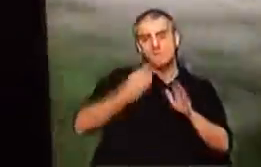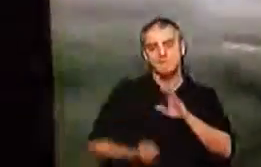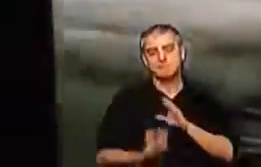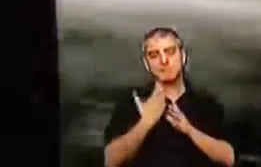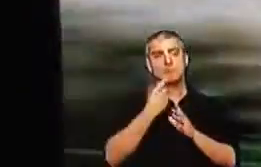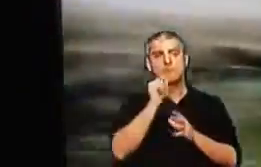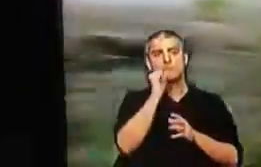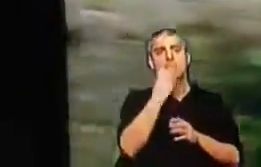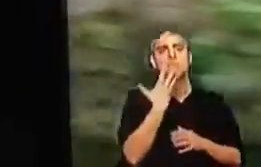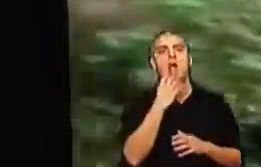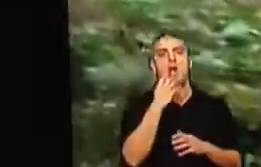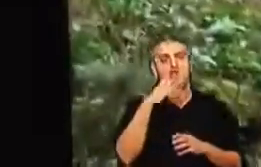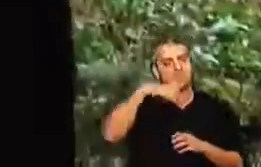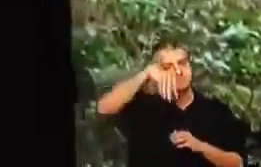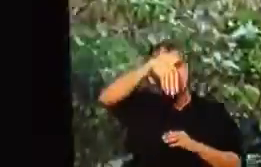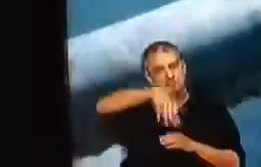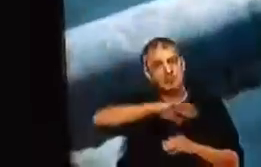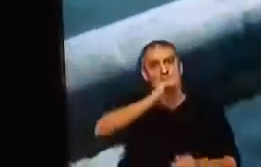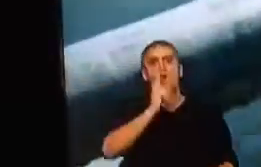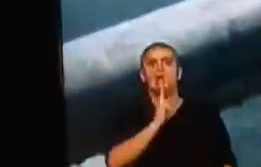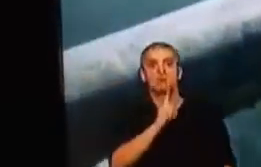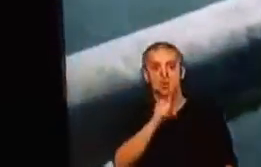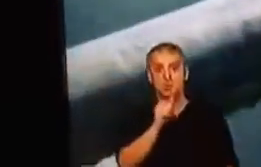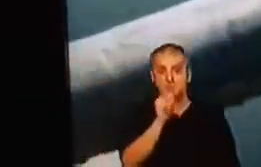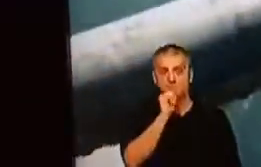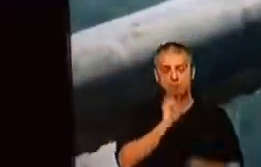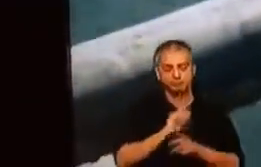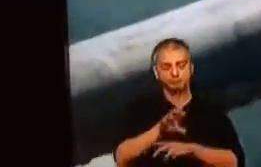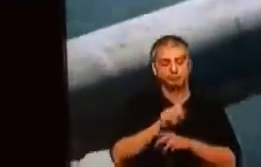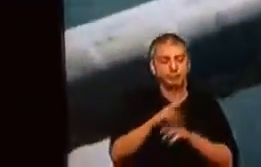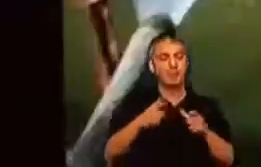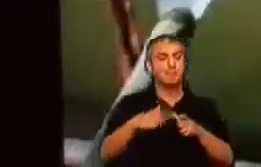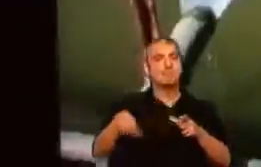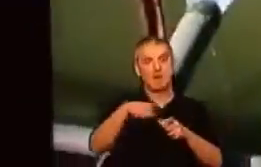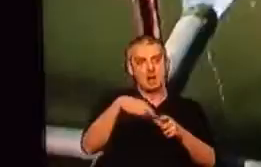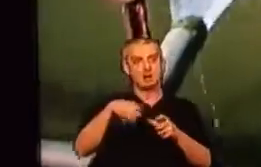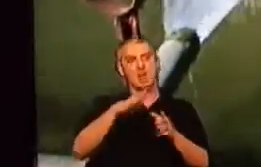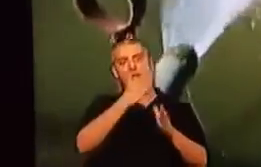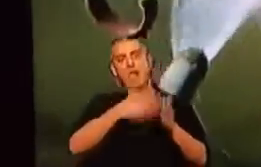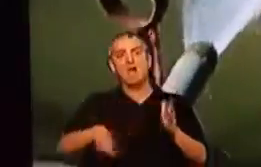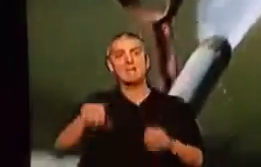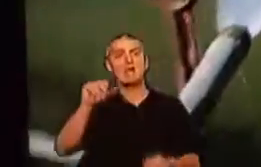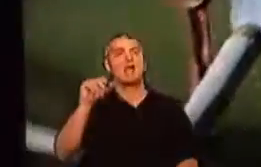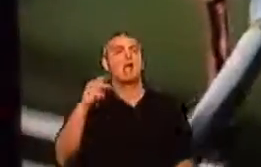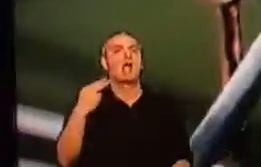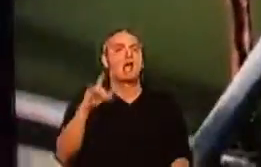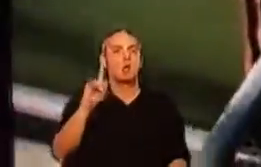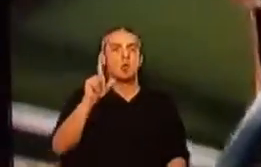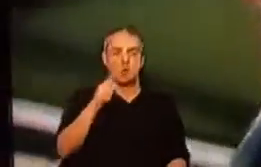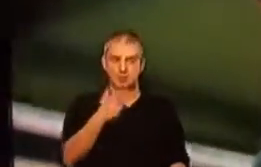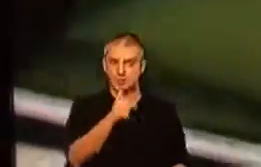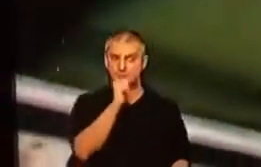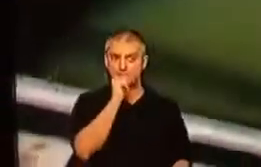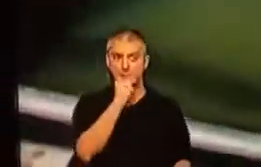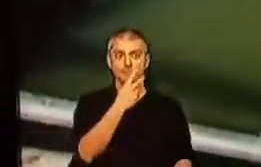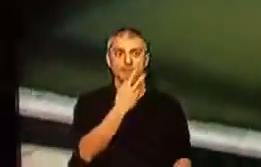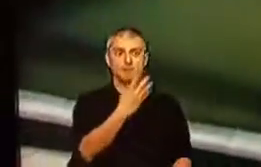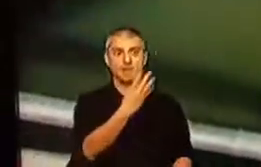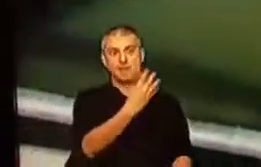תאי עצום של מים חמים במורדות הגולן. המים מוזרמים לבריכות בעמק החולה. למעשה מים